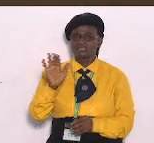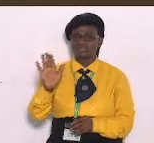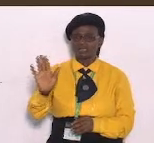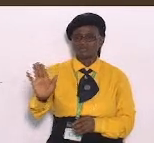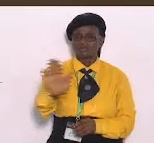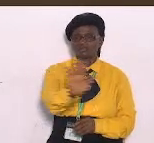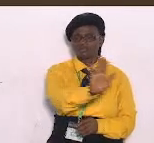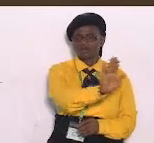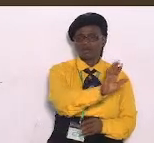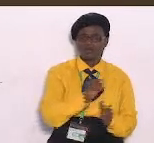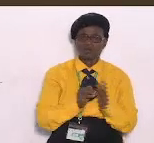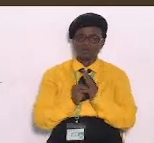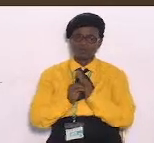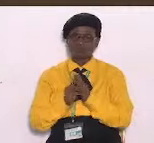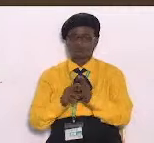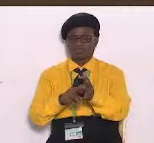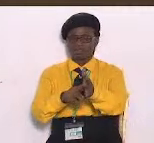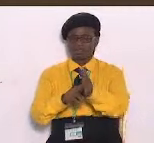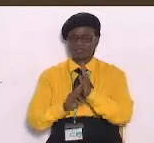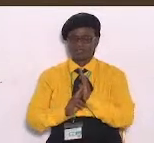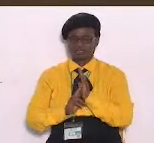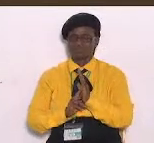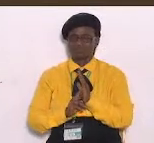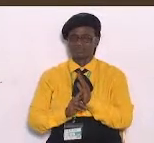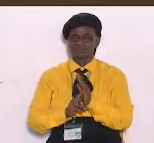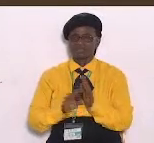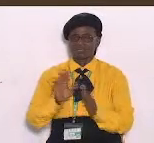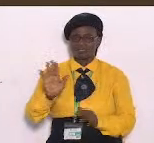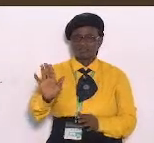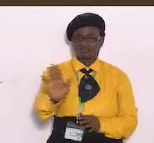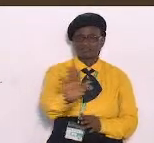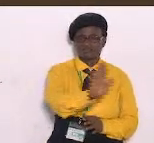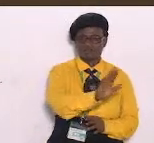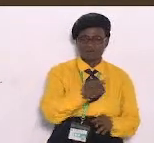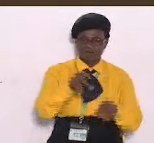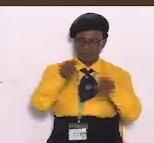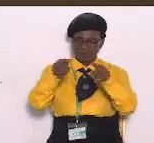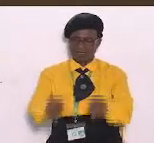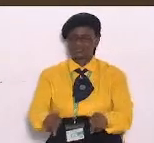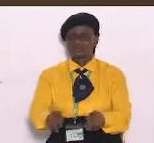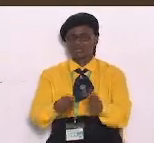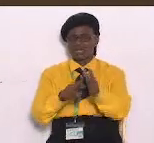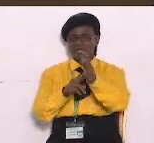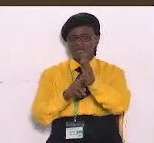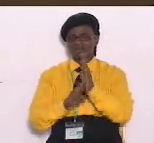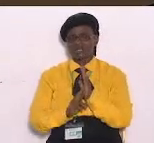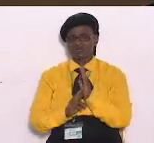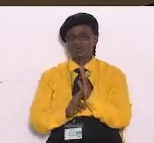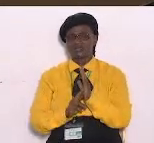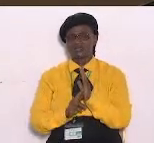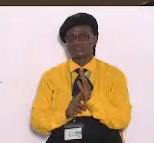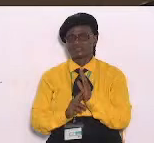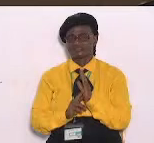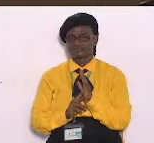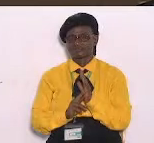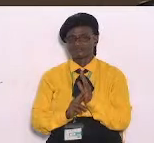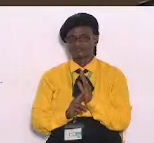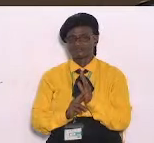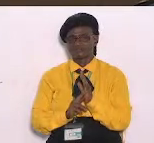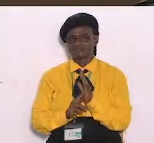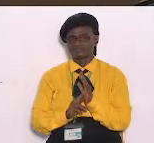10 ta requête individuelle ta requête personnelle le numéro